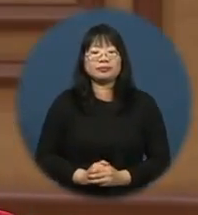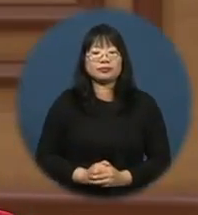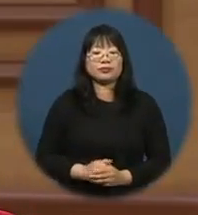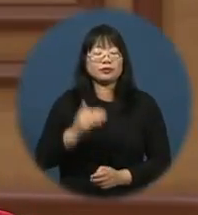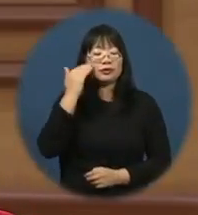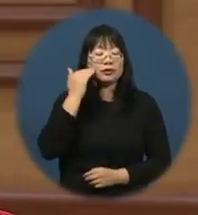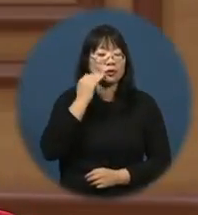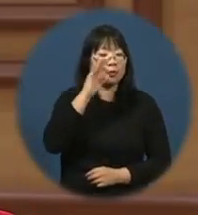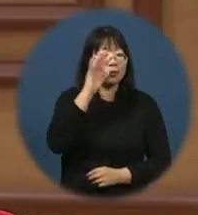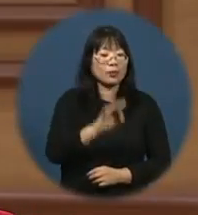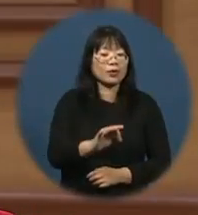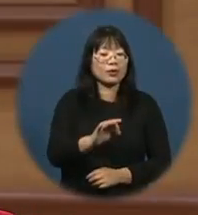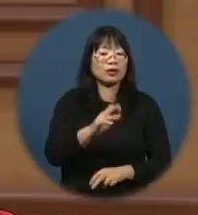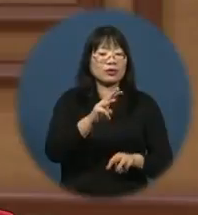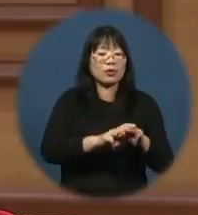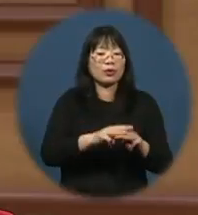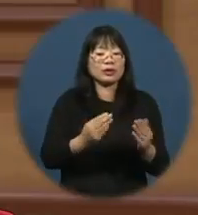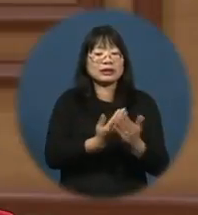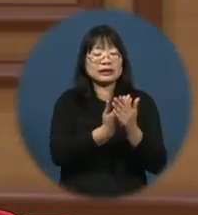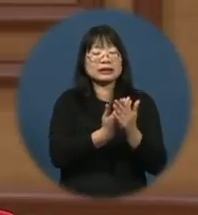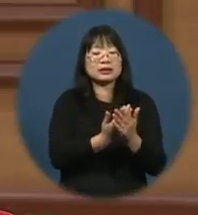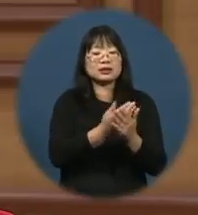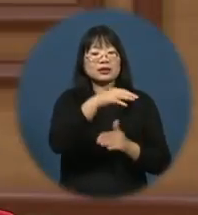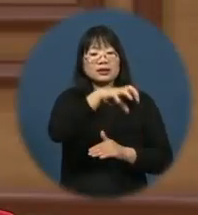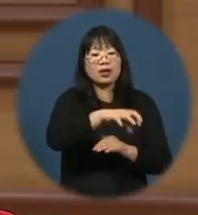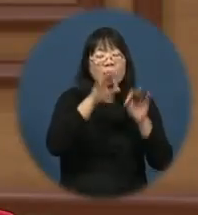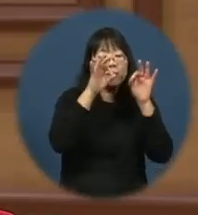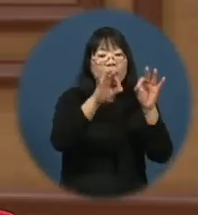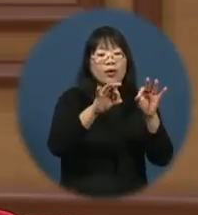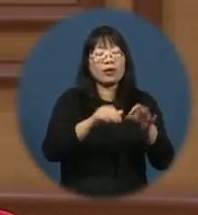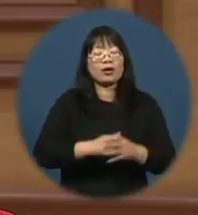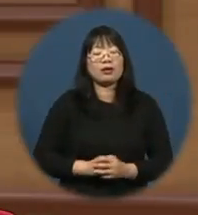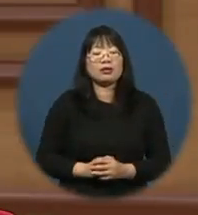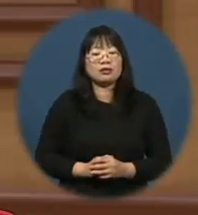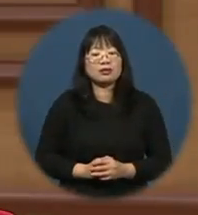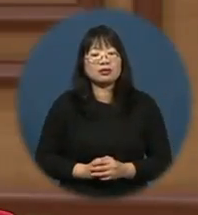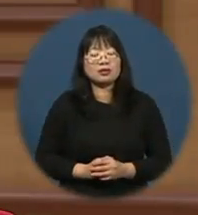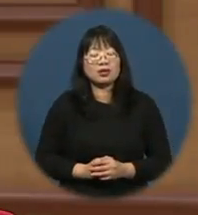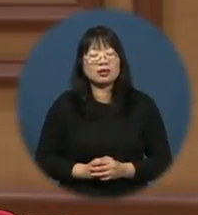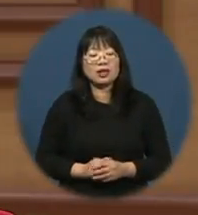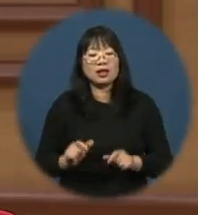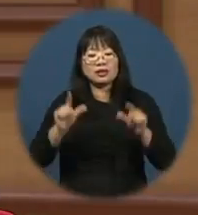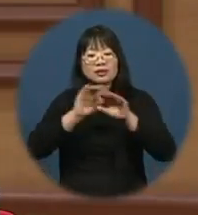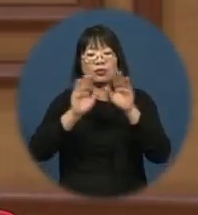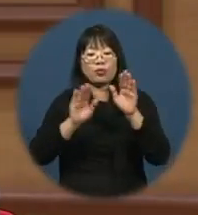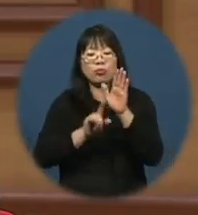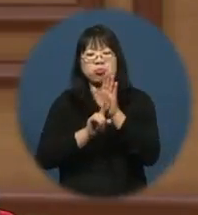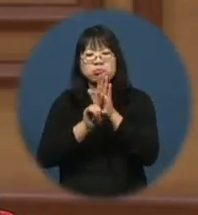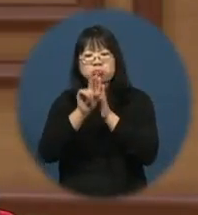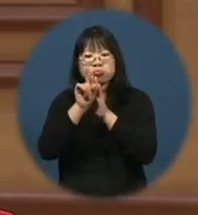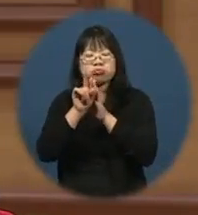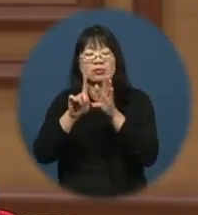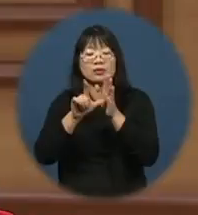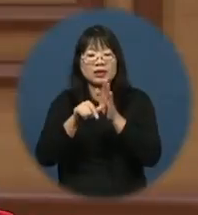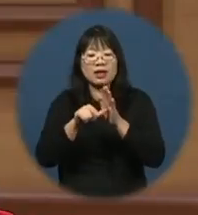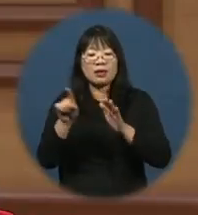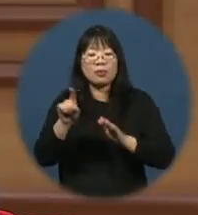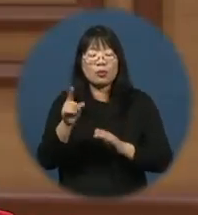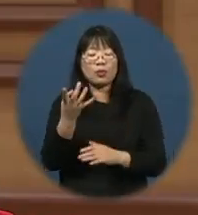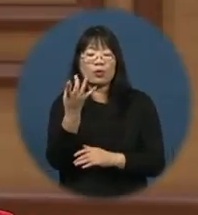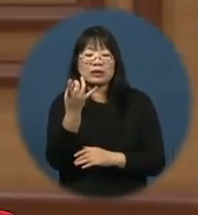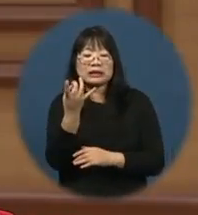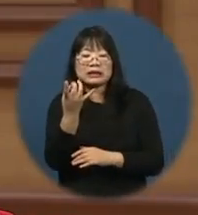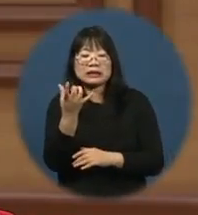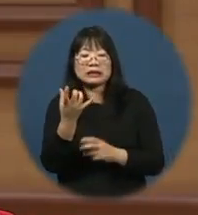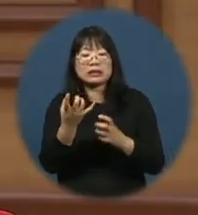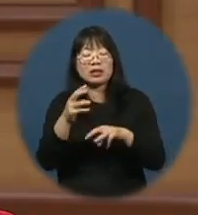그래서 우리나라에서도 농업진흥청이라든지 이런 데서 그 기후 온난화 시대에 종자라든지 농업을